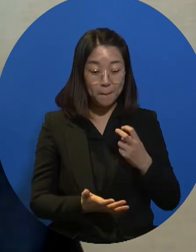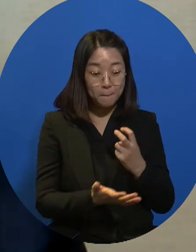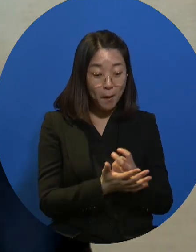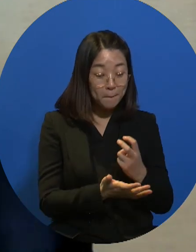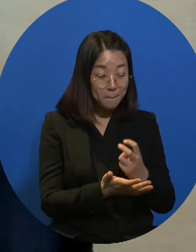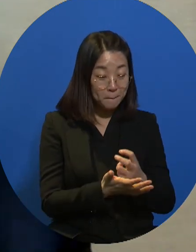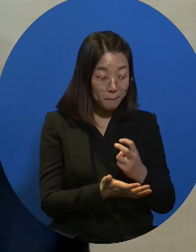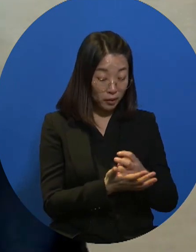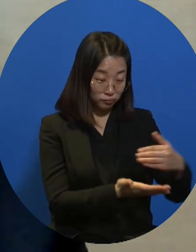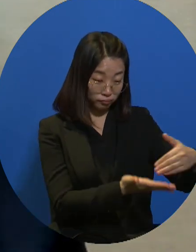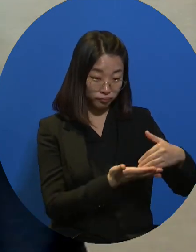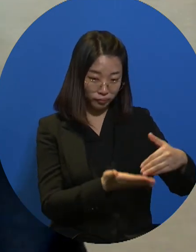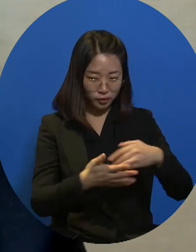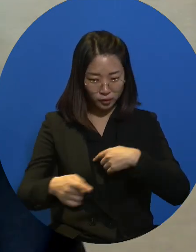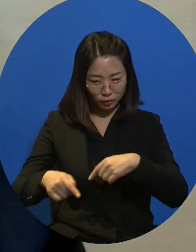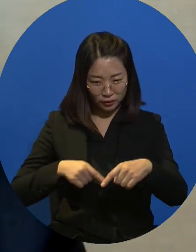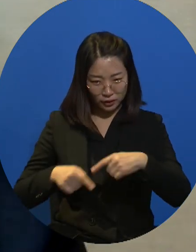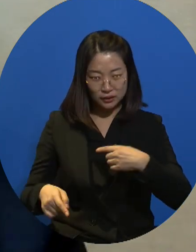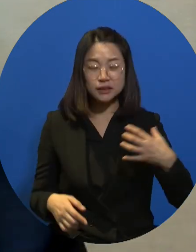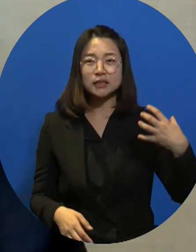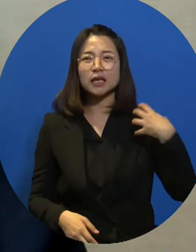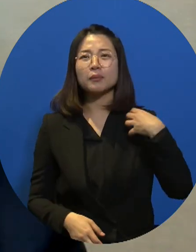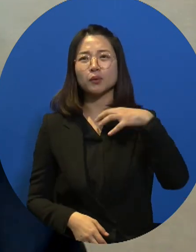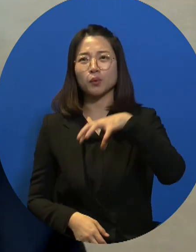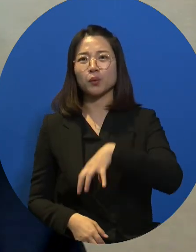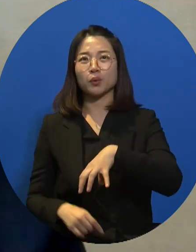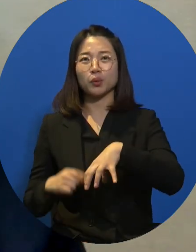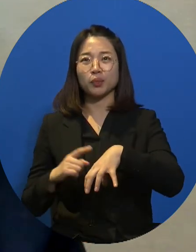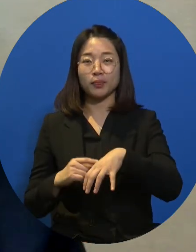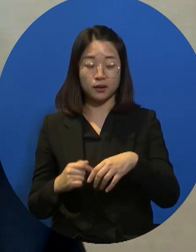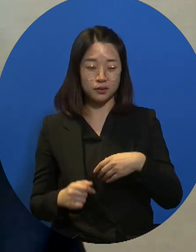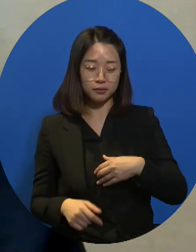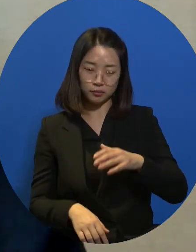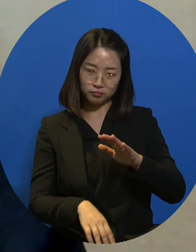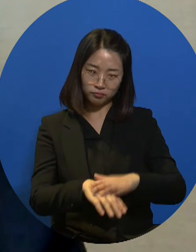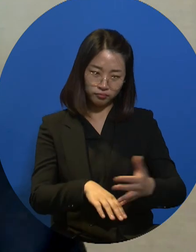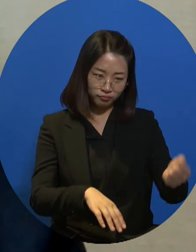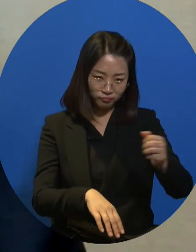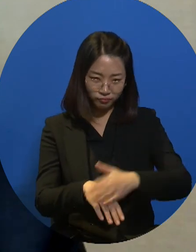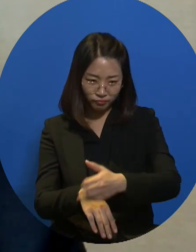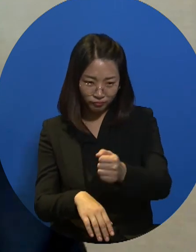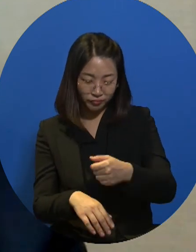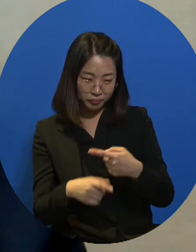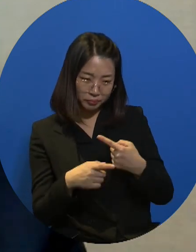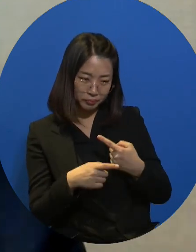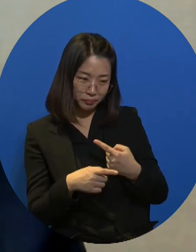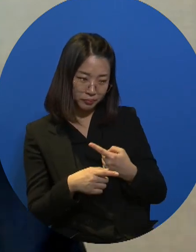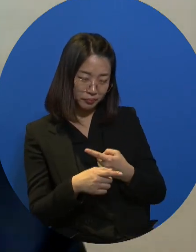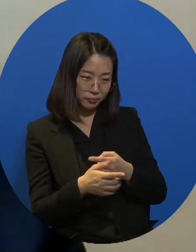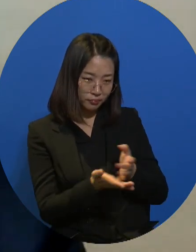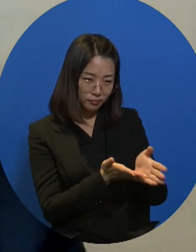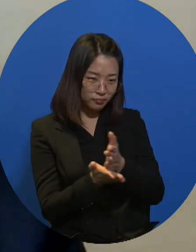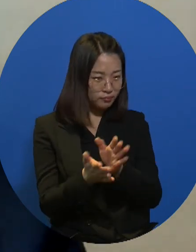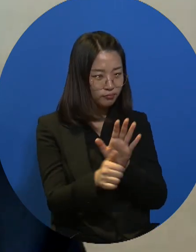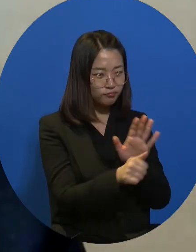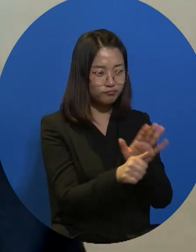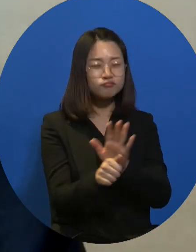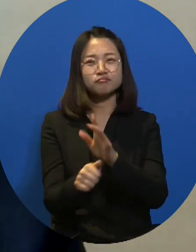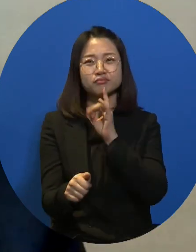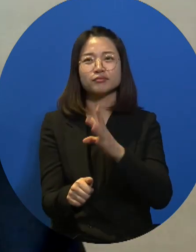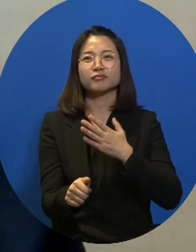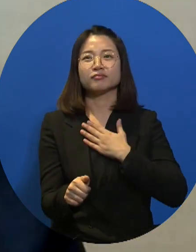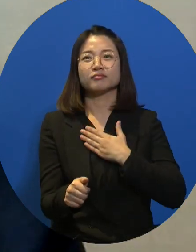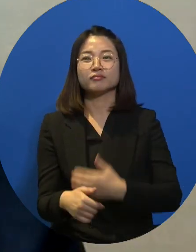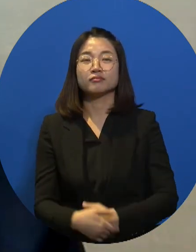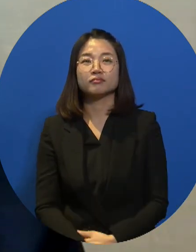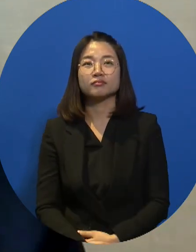입법과 정책을 만드는 데 있어서 올바른 판단을 할 수 있게 다양한 가능성들을 제시해 주는 거기 때문에,